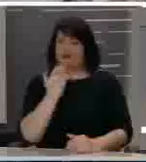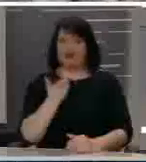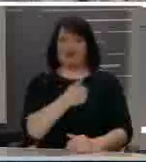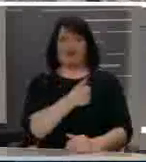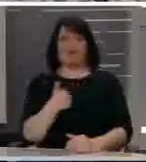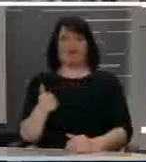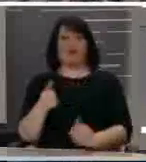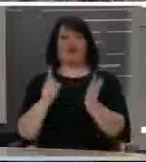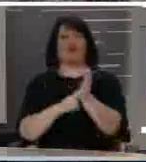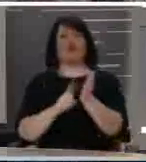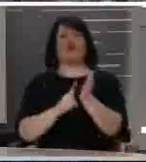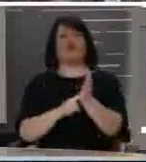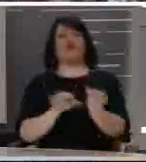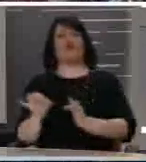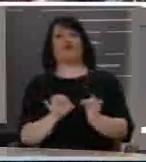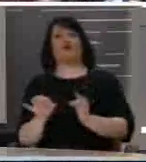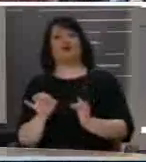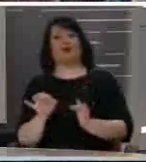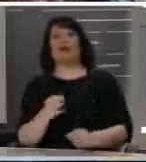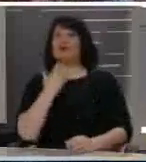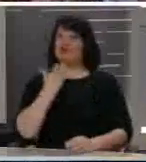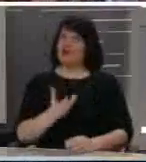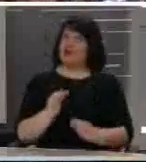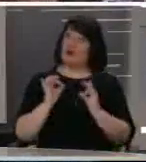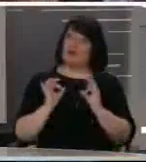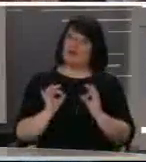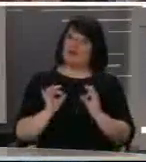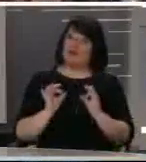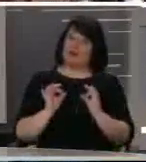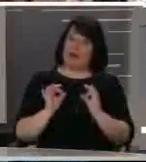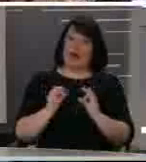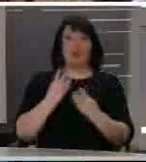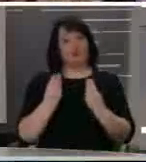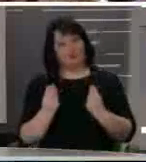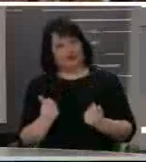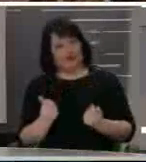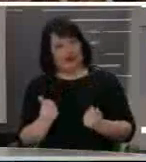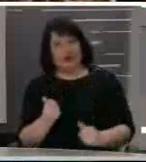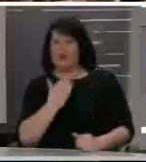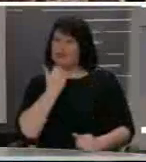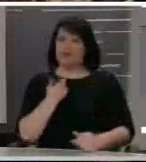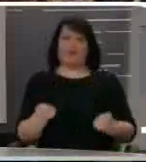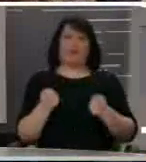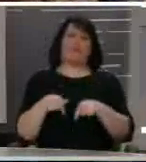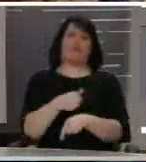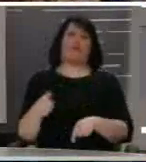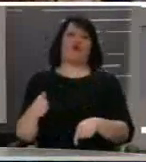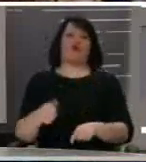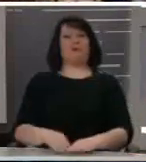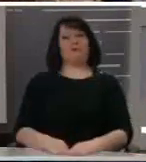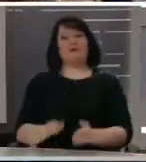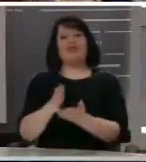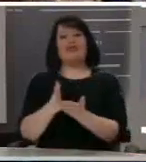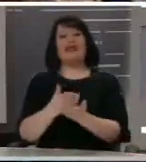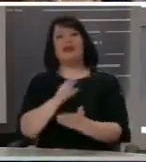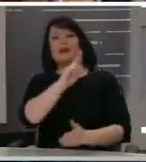σε θεσμικές πρωτοβουλίες, όσο σοβαρές και όσο ουσιαστικές και αν είναι αυτές. Κατάργηση των διακρίσεων